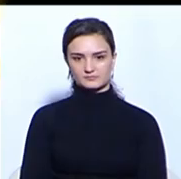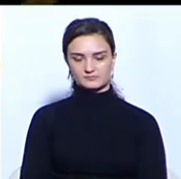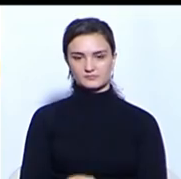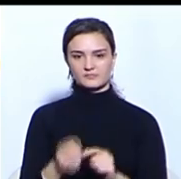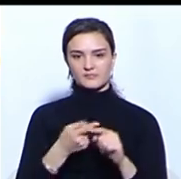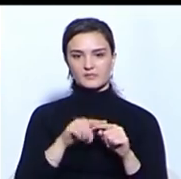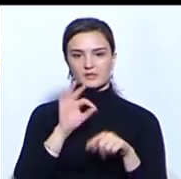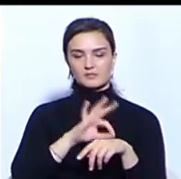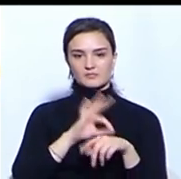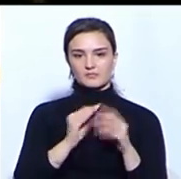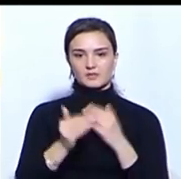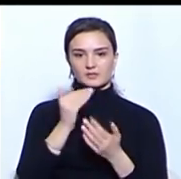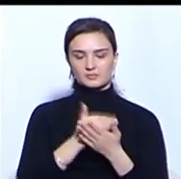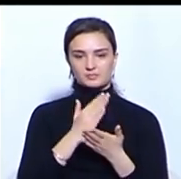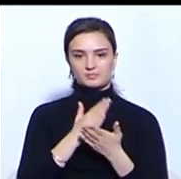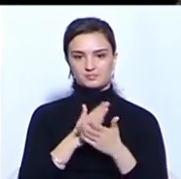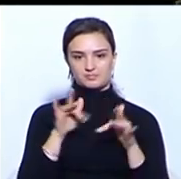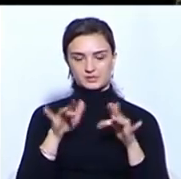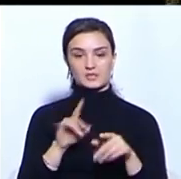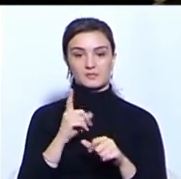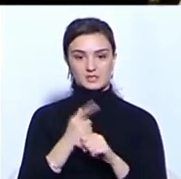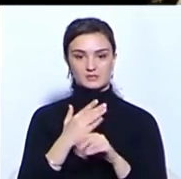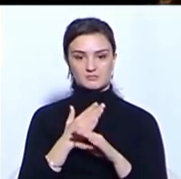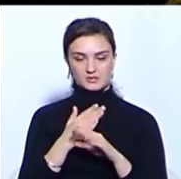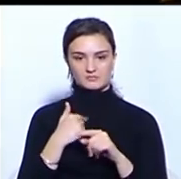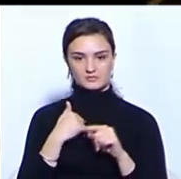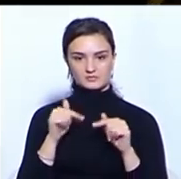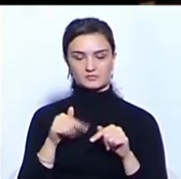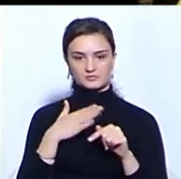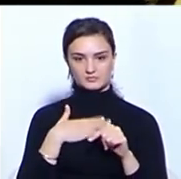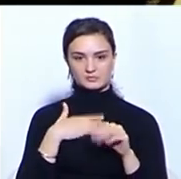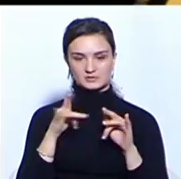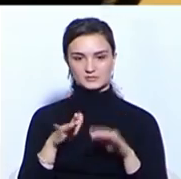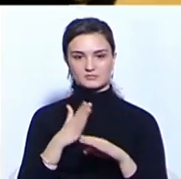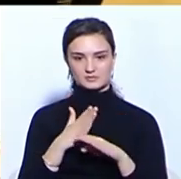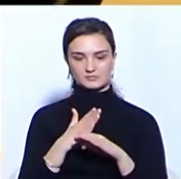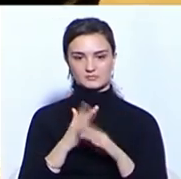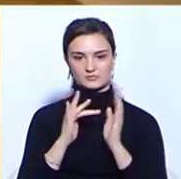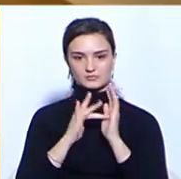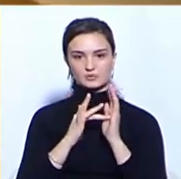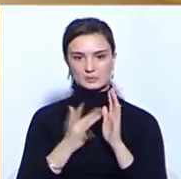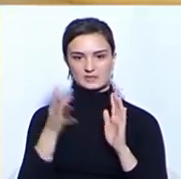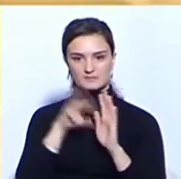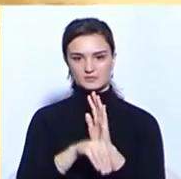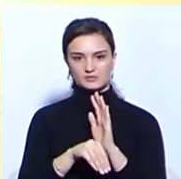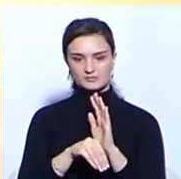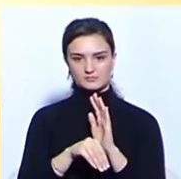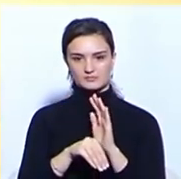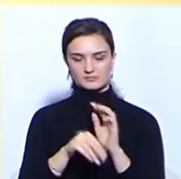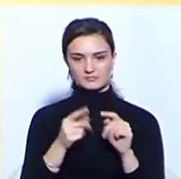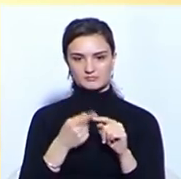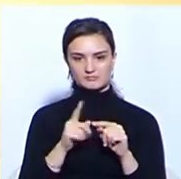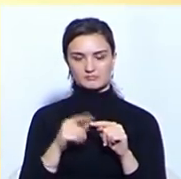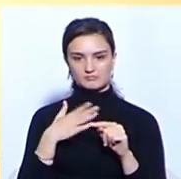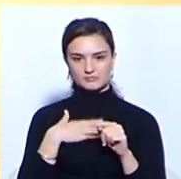ამ დაავადების შედეგად მაქვს ეს საქმე, რაც მაქვს. ანუ ჩემი საქმიანობა, ტურიზმში მოღვაწეობა